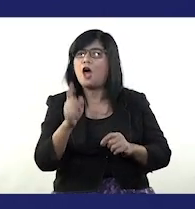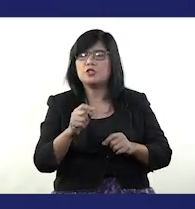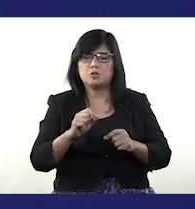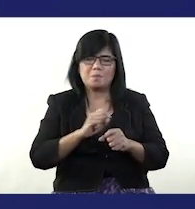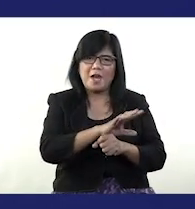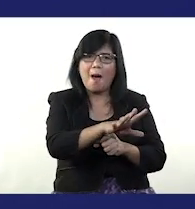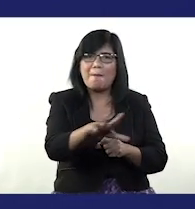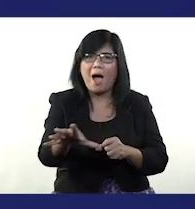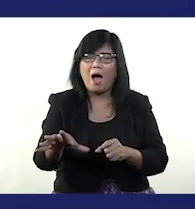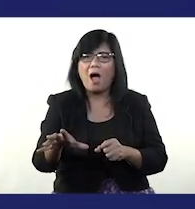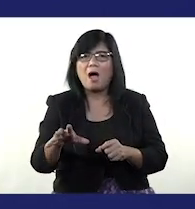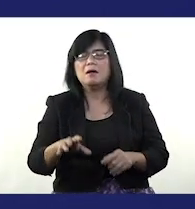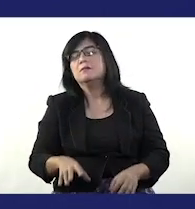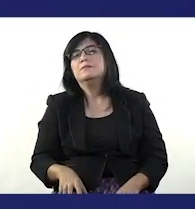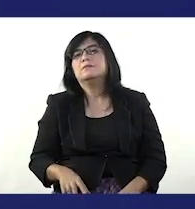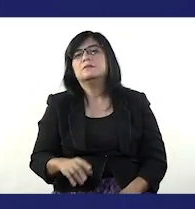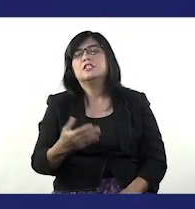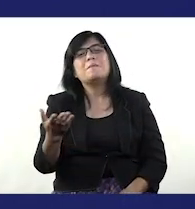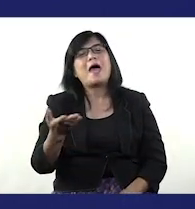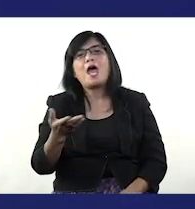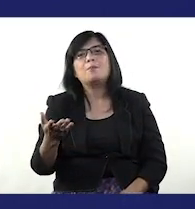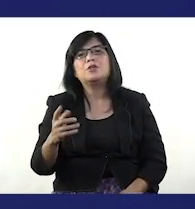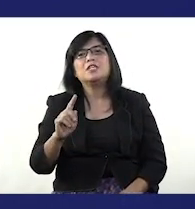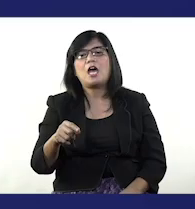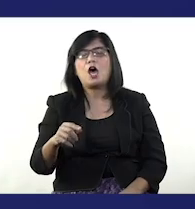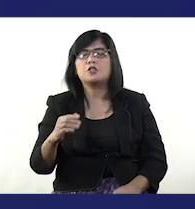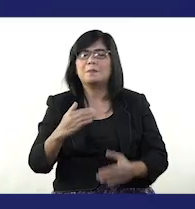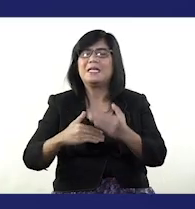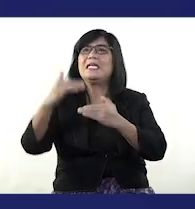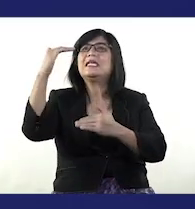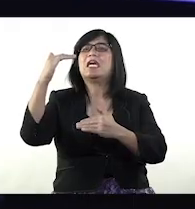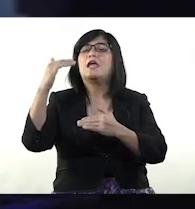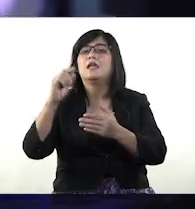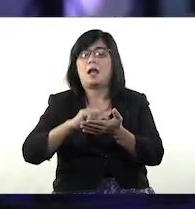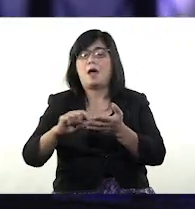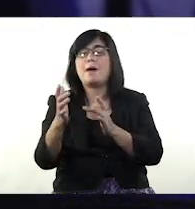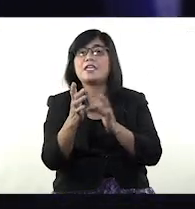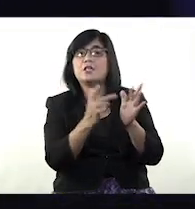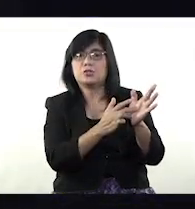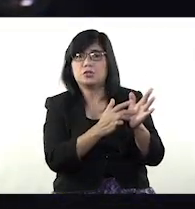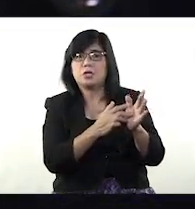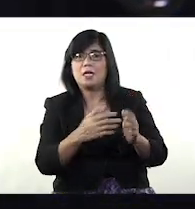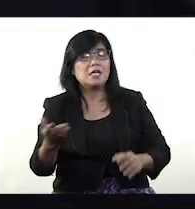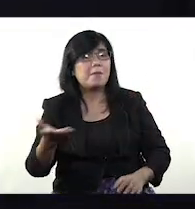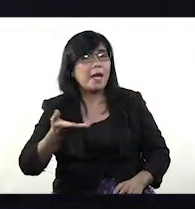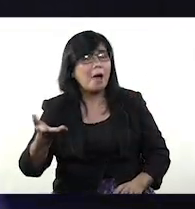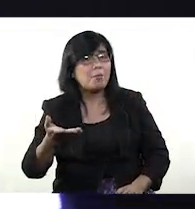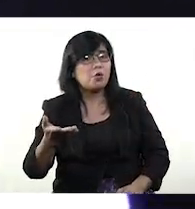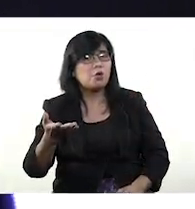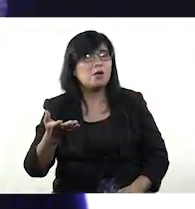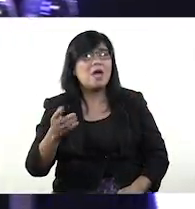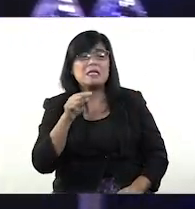dimanapun kita ditempatkan Tuhan disitu kita harus tinggikan Kristus Hai dimanapun kita ditempatkan Tuhan